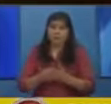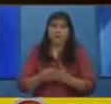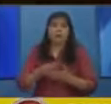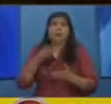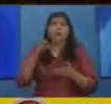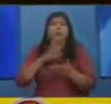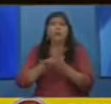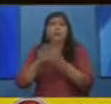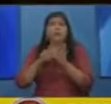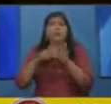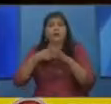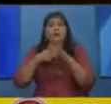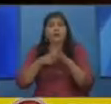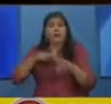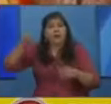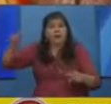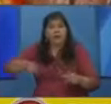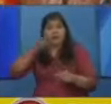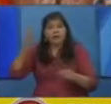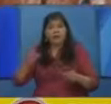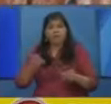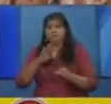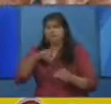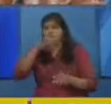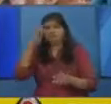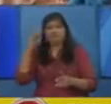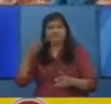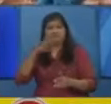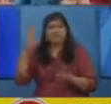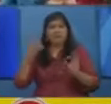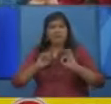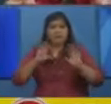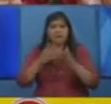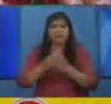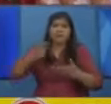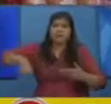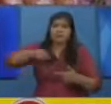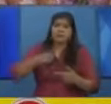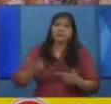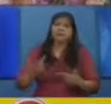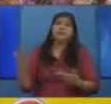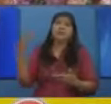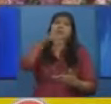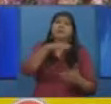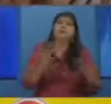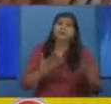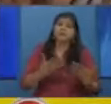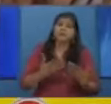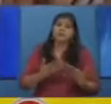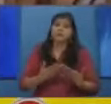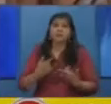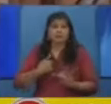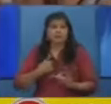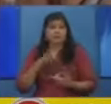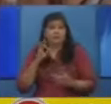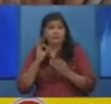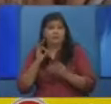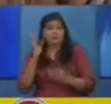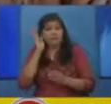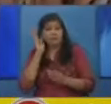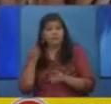खादी के नाम से प्रसिद्ध हो चुकी है। ओहाका में खादी कैसे पहुंची, ये भी कम इंटरेस्टिंग नहीं